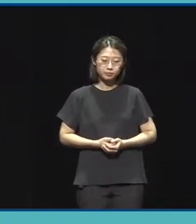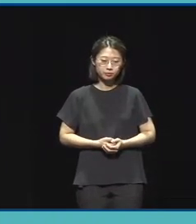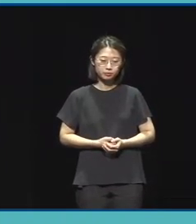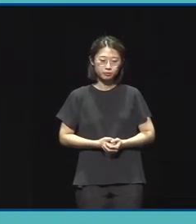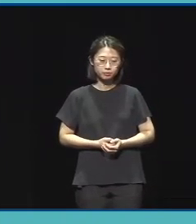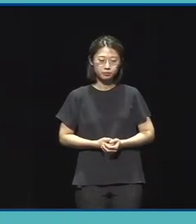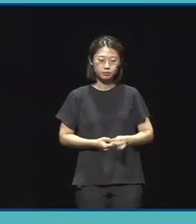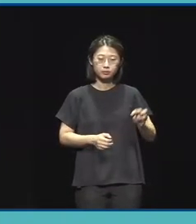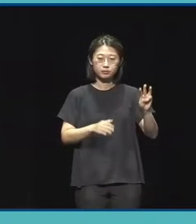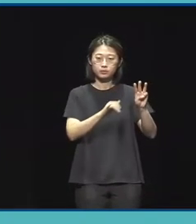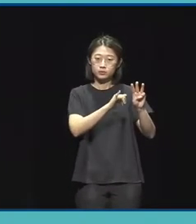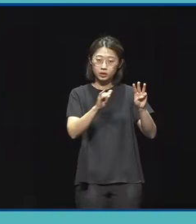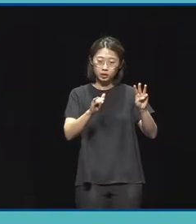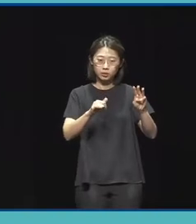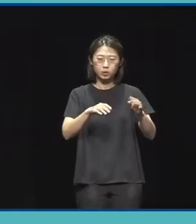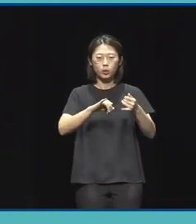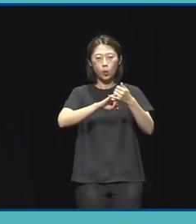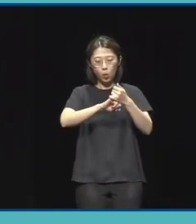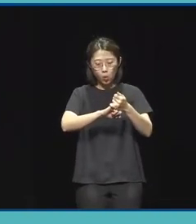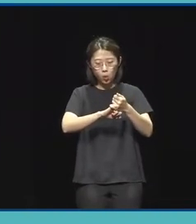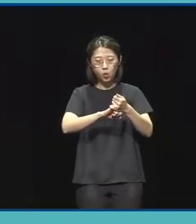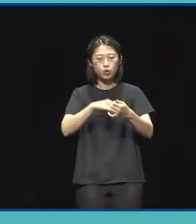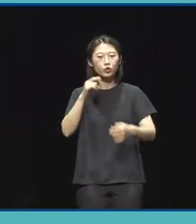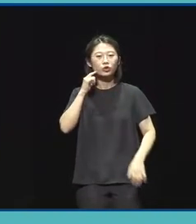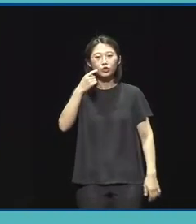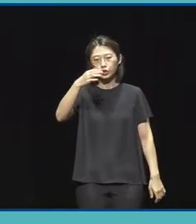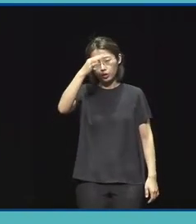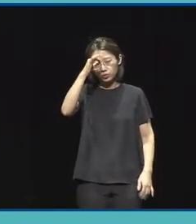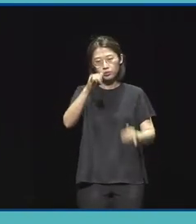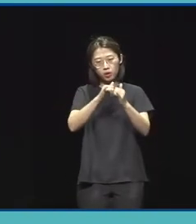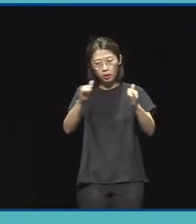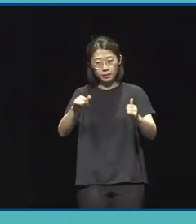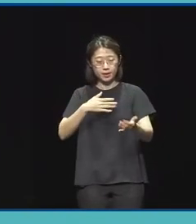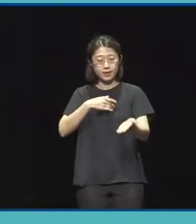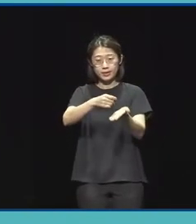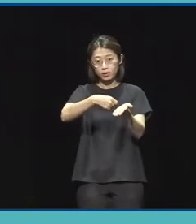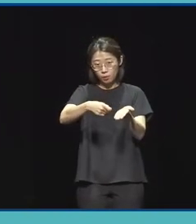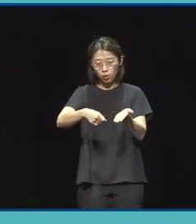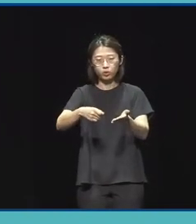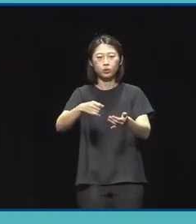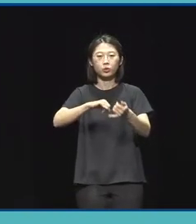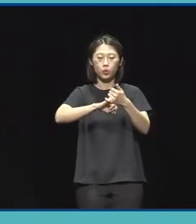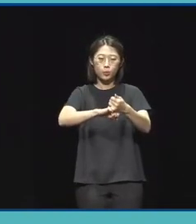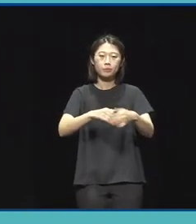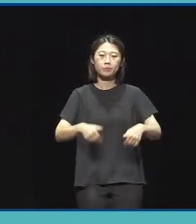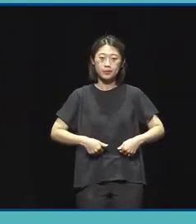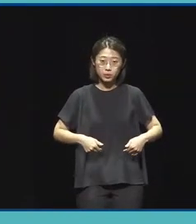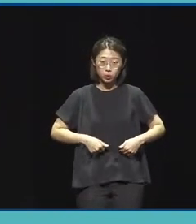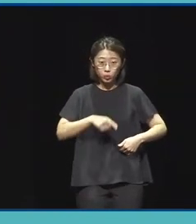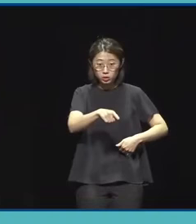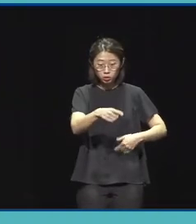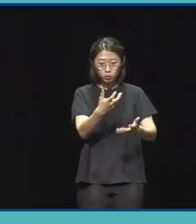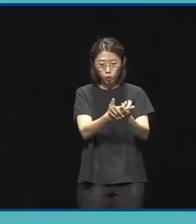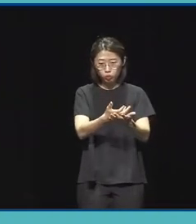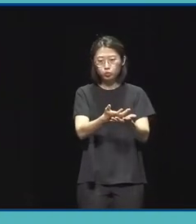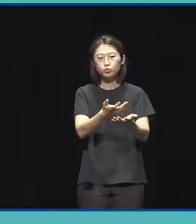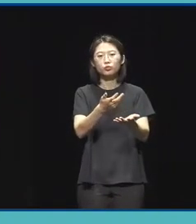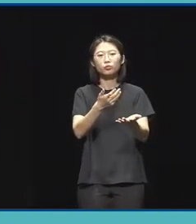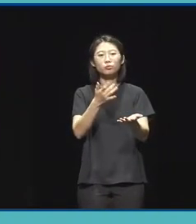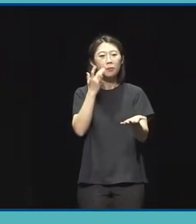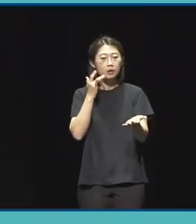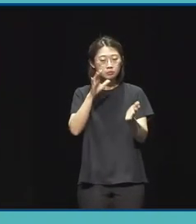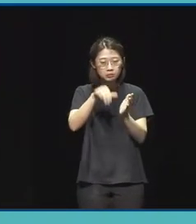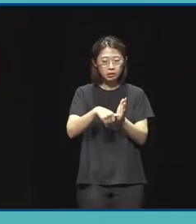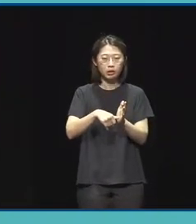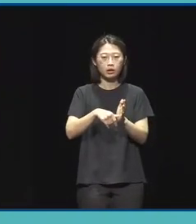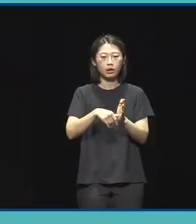인원에 대해서 해당 예술가에 대해서 반드시 날인을 받으셔서 신청하셔야만 합니다 이것들이 제출되지 않았을 경우에는